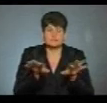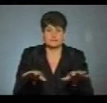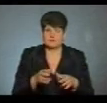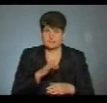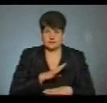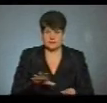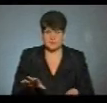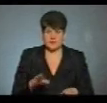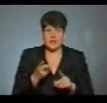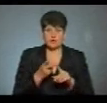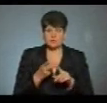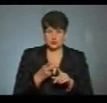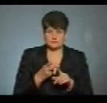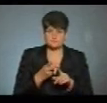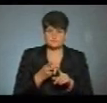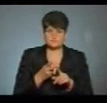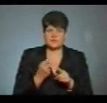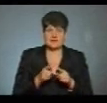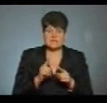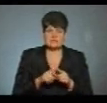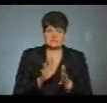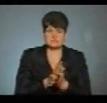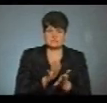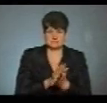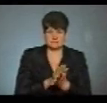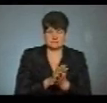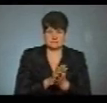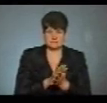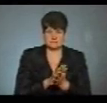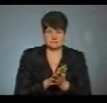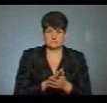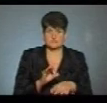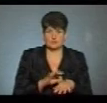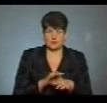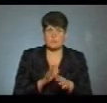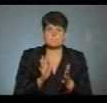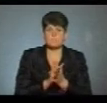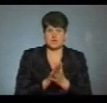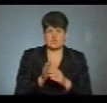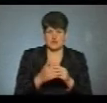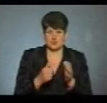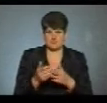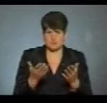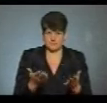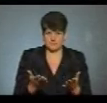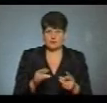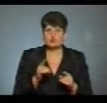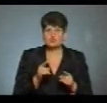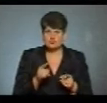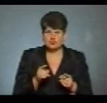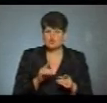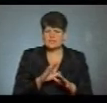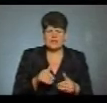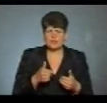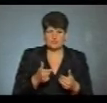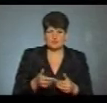другий механізм передачі – це фекально-оральний, тобто це так звана хвороба брудних рук. Так, чому не